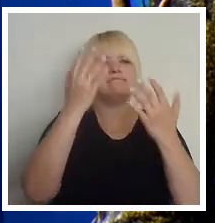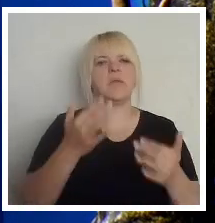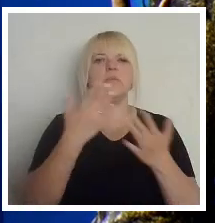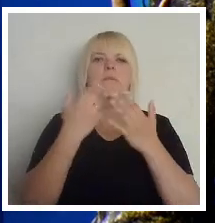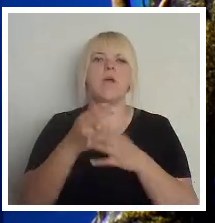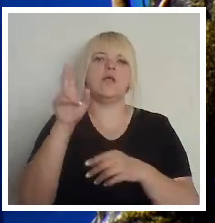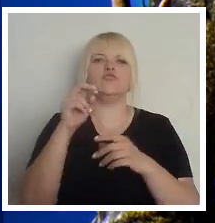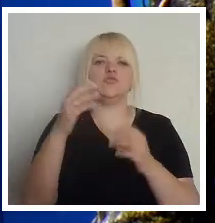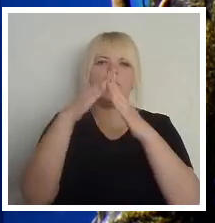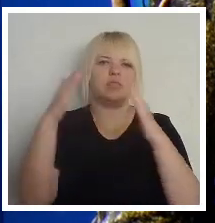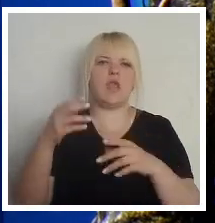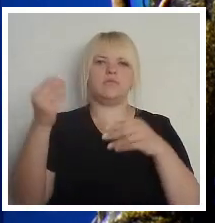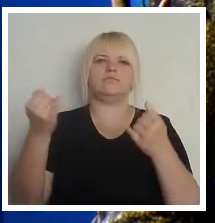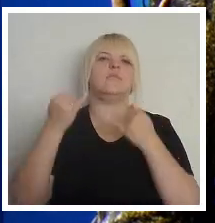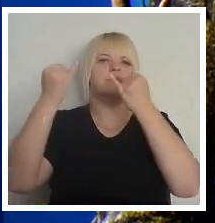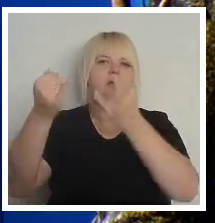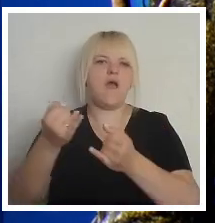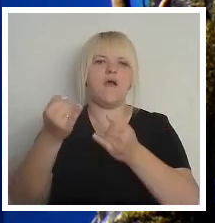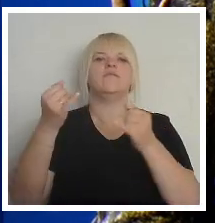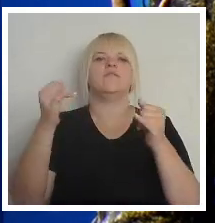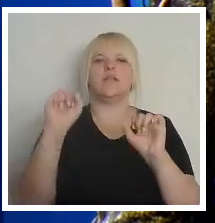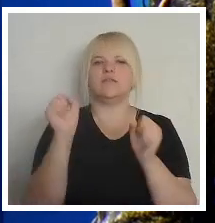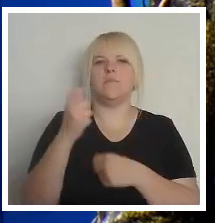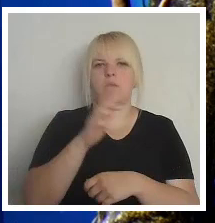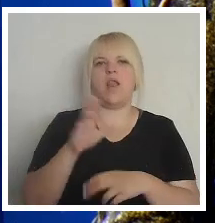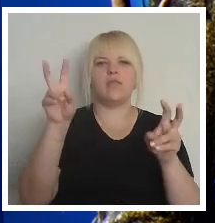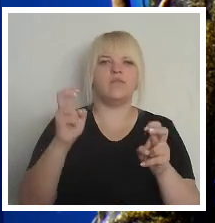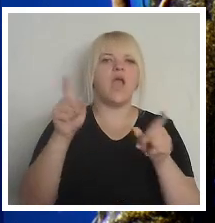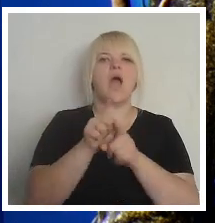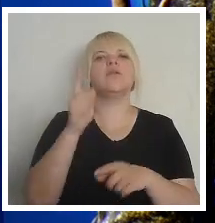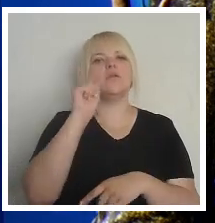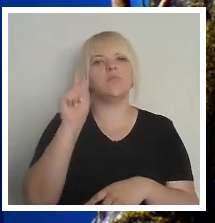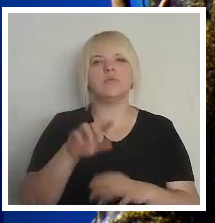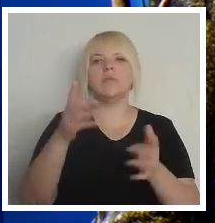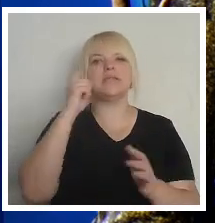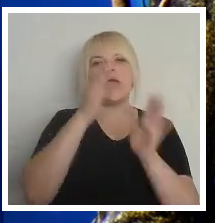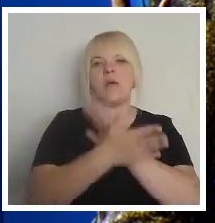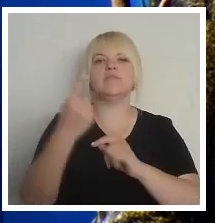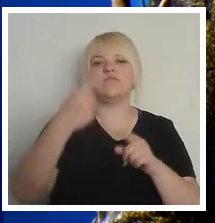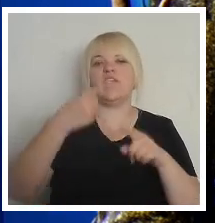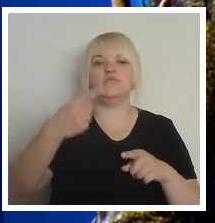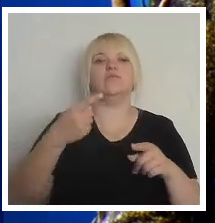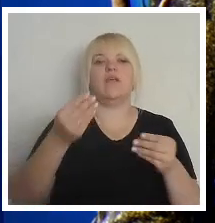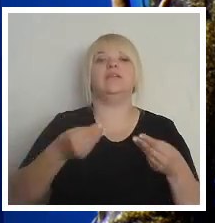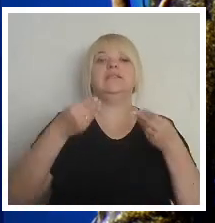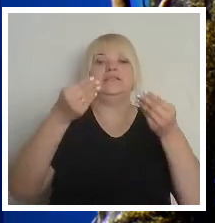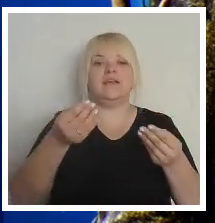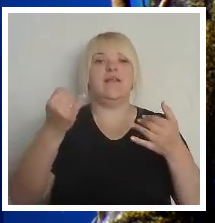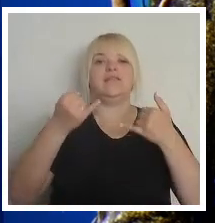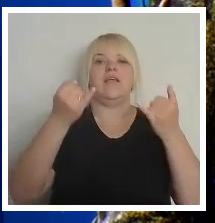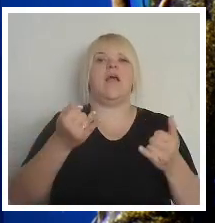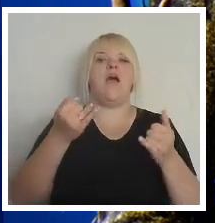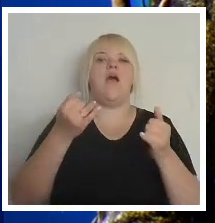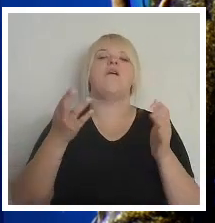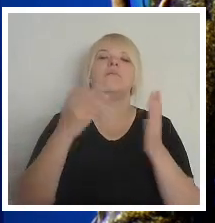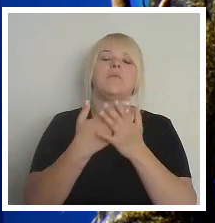uzdāvinam Ziemeļlatviju un tam līdzīgi. Bet, nu jā, jāsaprot, ir tas, ja tu to izdarīsi vienreiz, piemēram, abonēšanas kampaņas